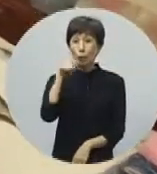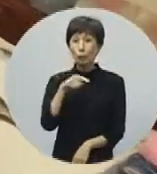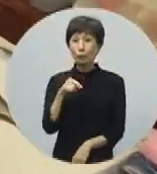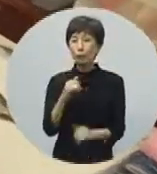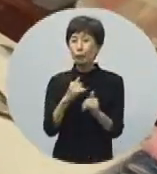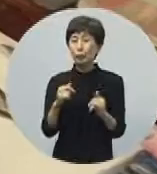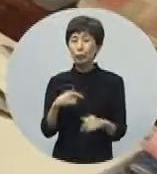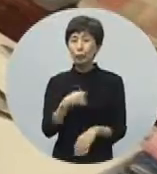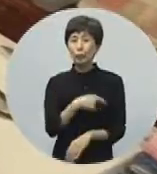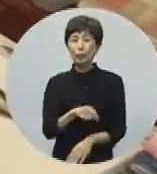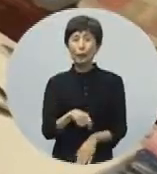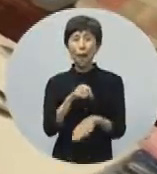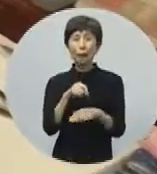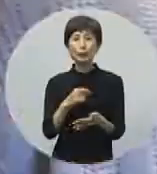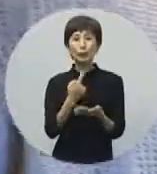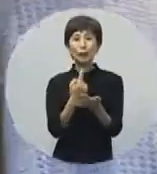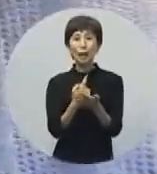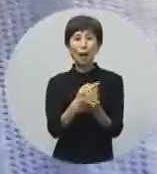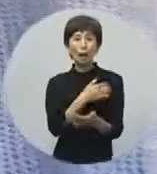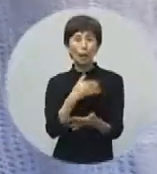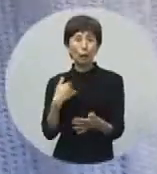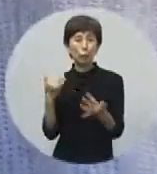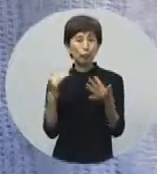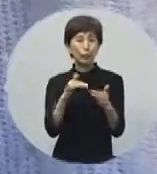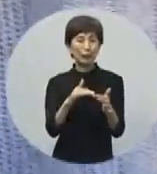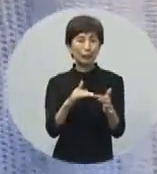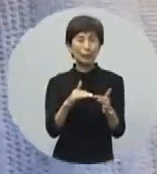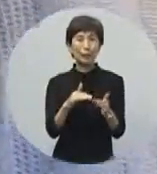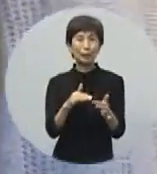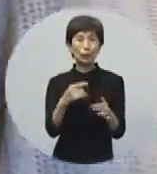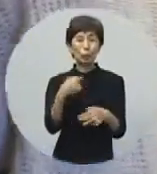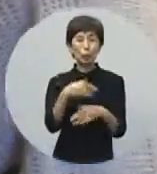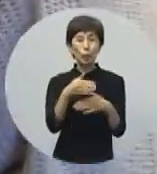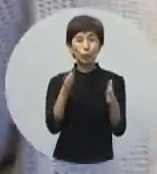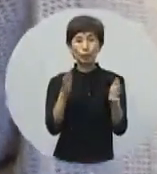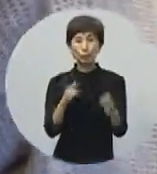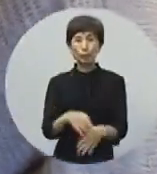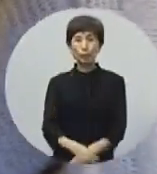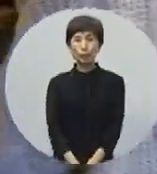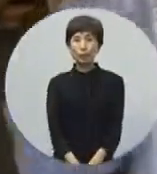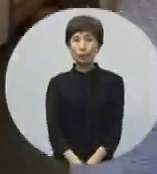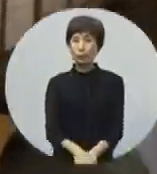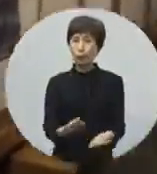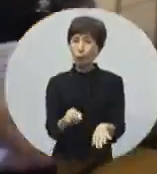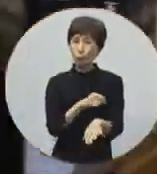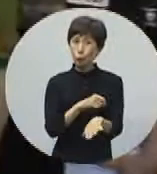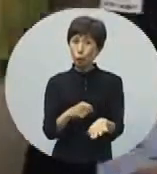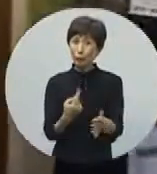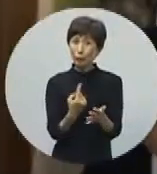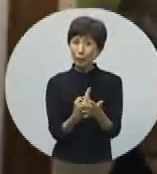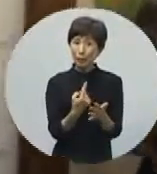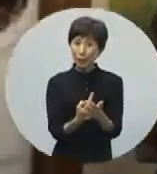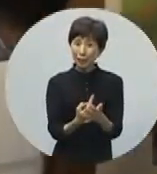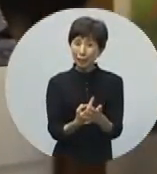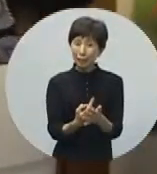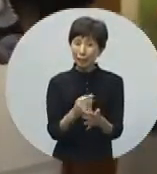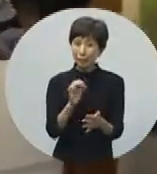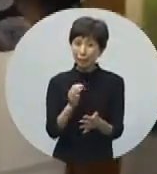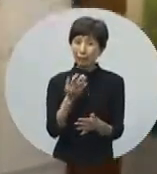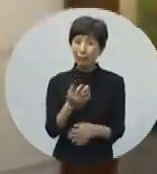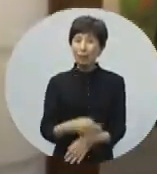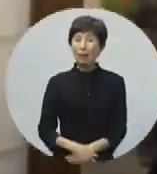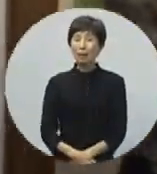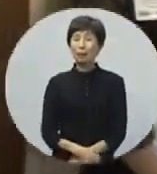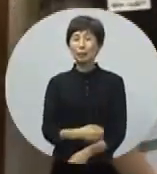できる人気の教室です。 お寿司を体験してみたいなと。 特別に今日参加させていただくの でよろしい